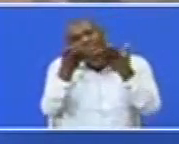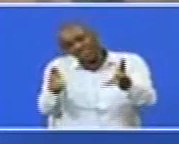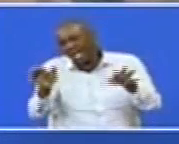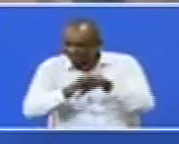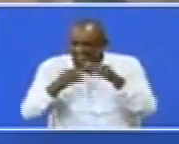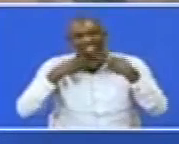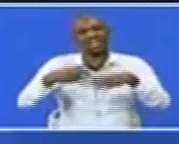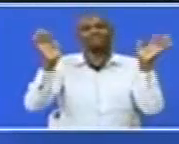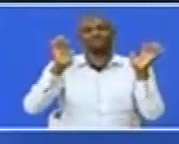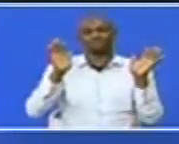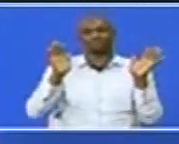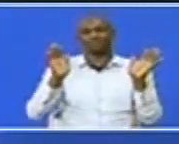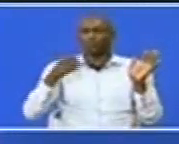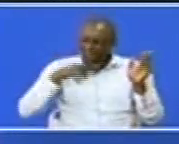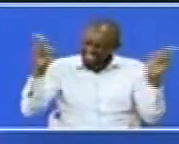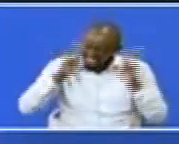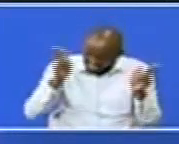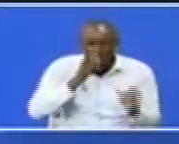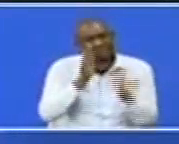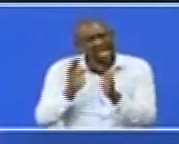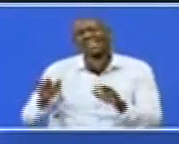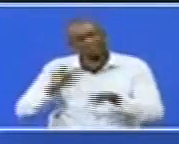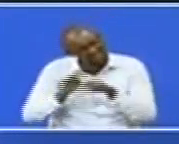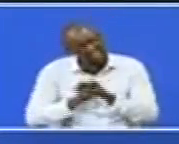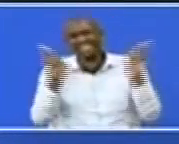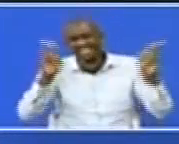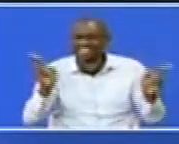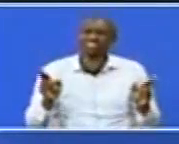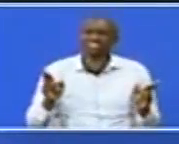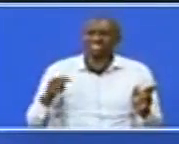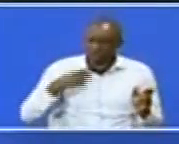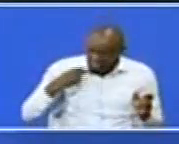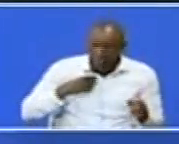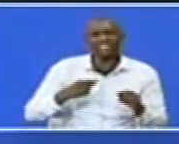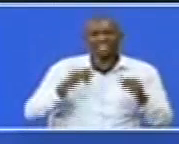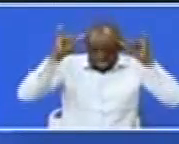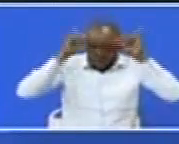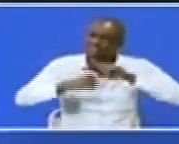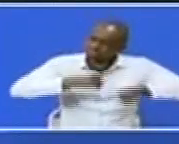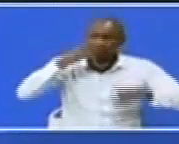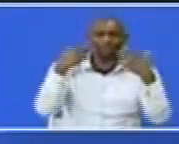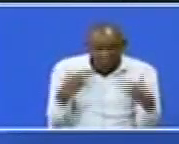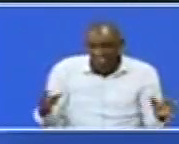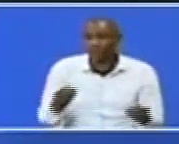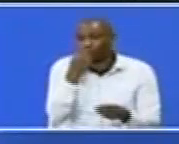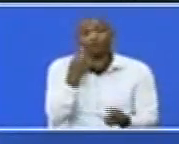ya mazishi. Tumetayarisha, tumepanga, mpaka tumechinja ng'ombe, tumetengeneza